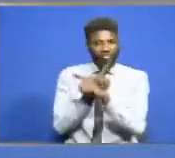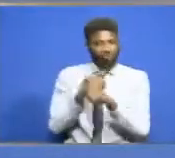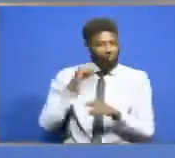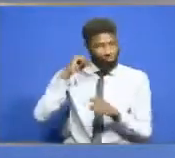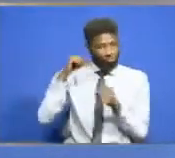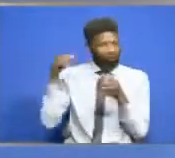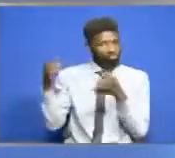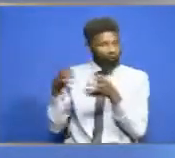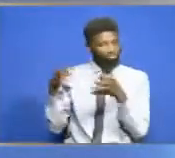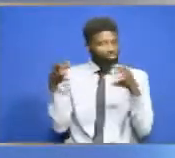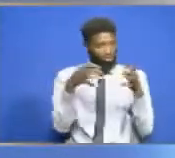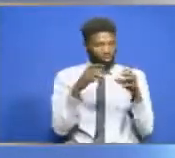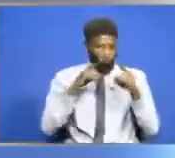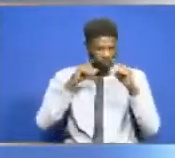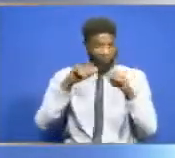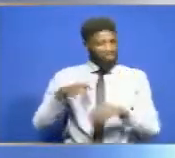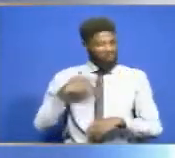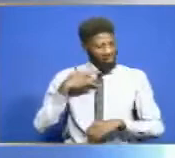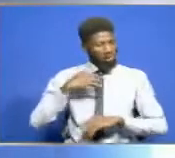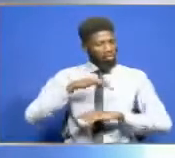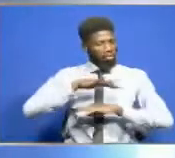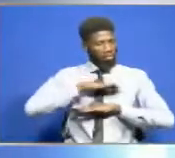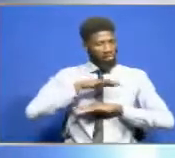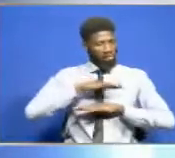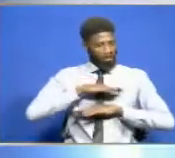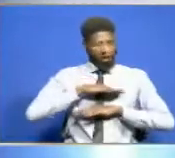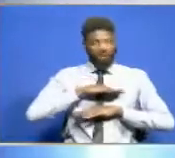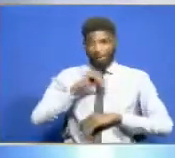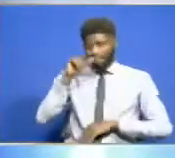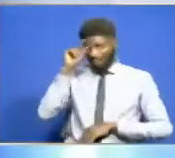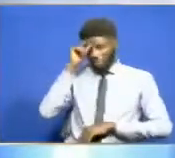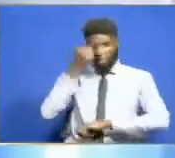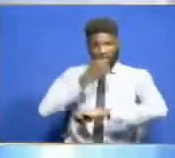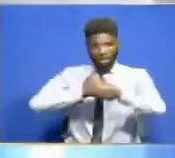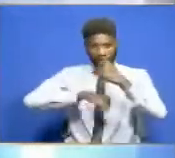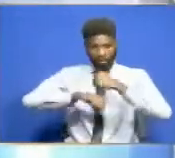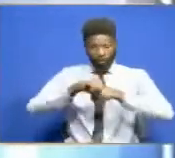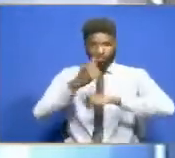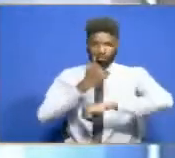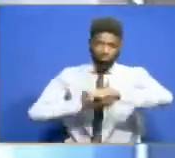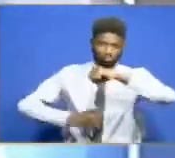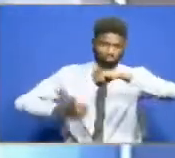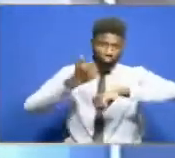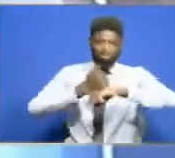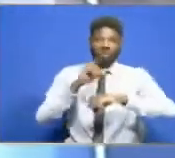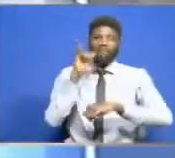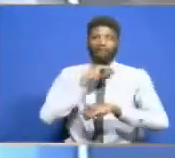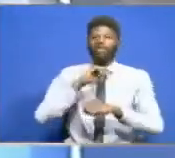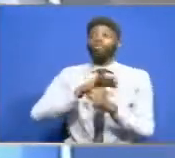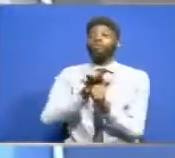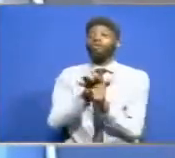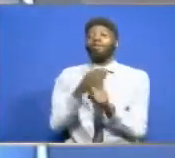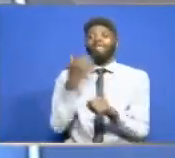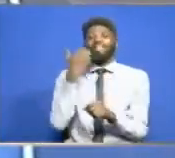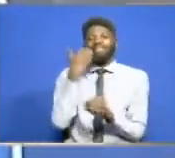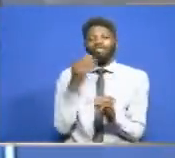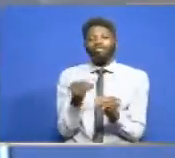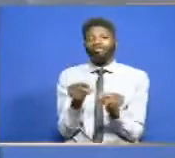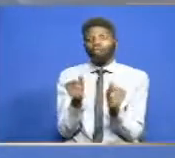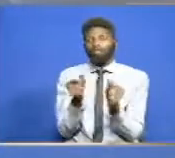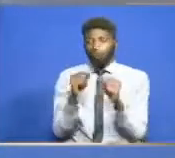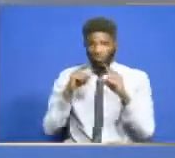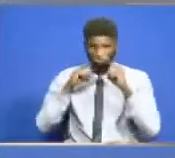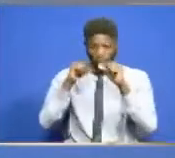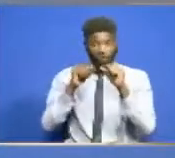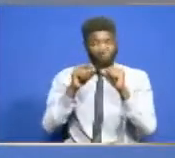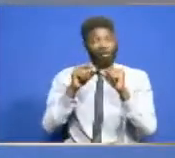wameelezea kuridhishwa kwao na juhudi zilizowekwa na serikali za kukabiliana na janga la ugonjwa wa COVID-19, huku wakisisitiza haja ya